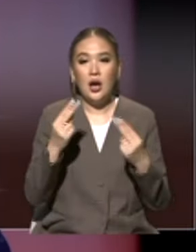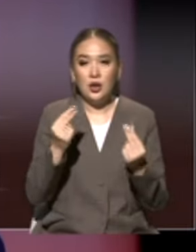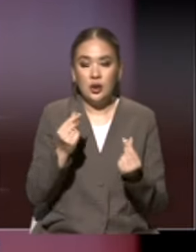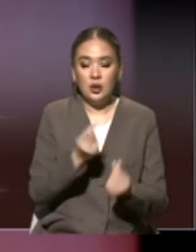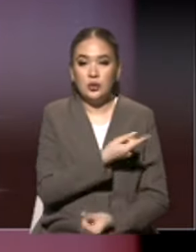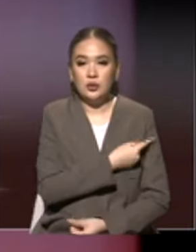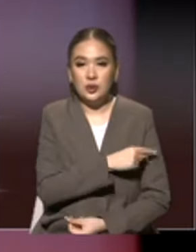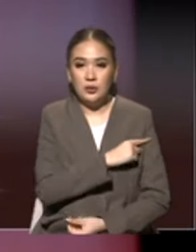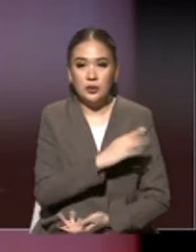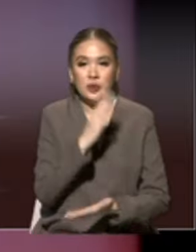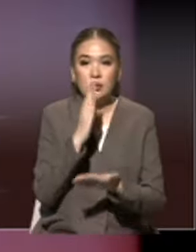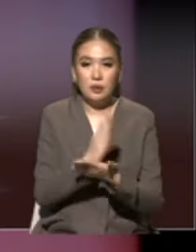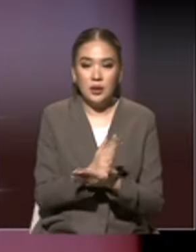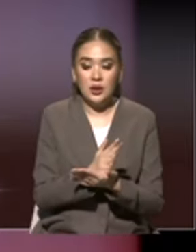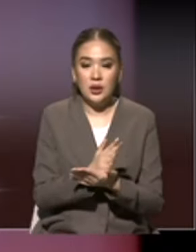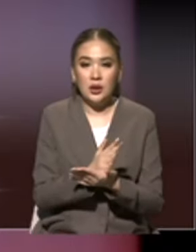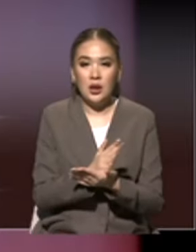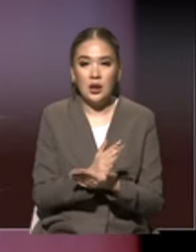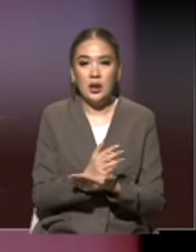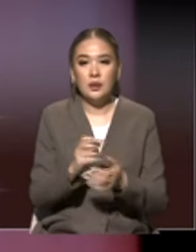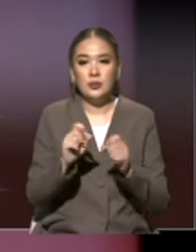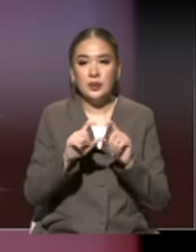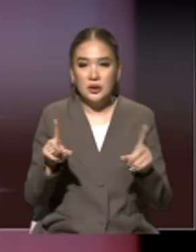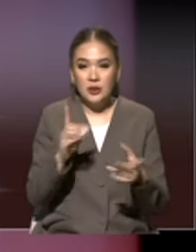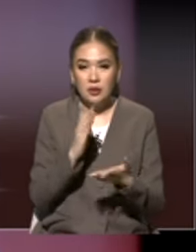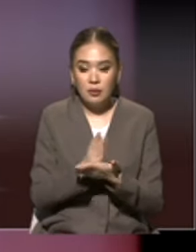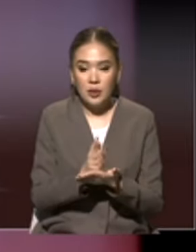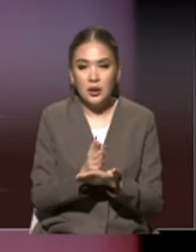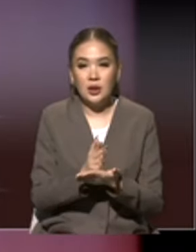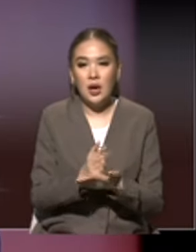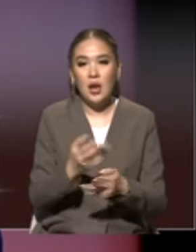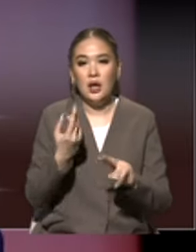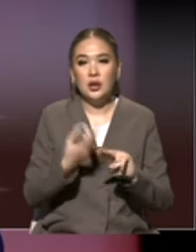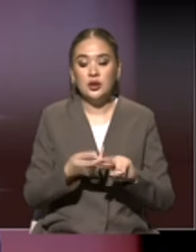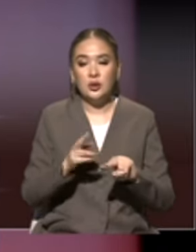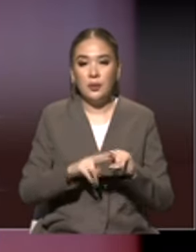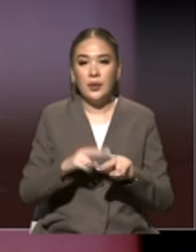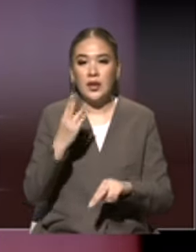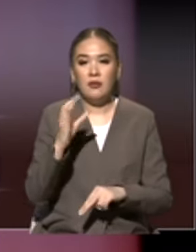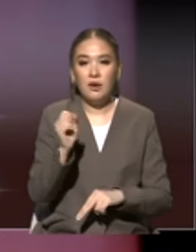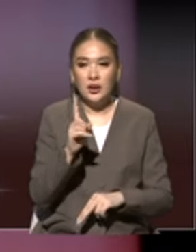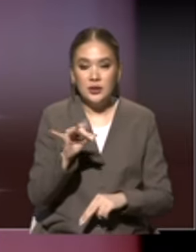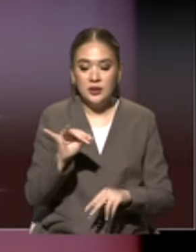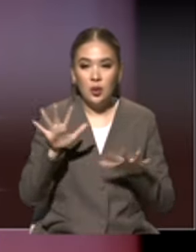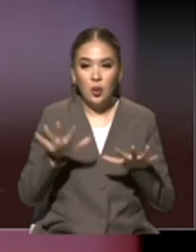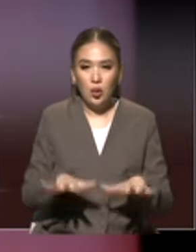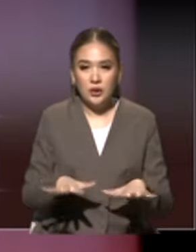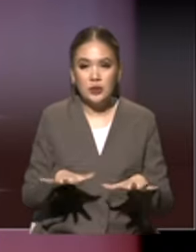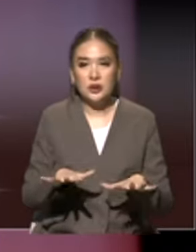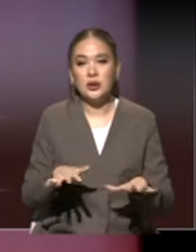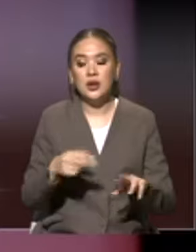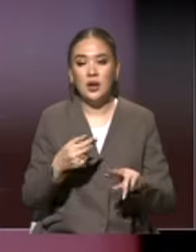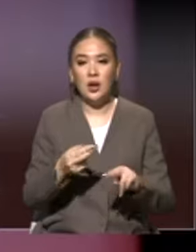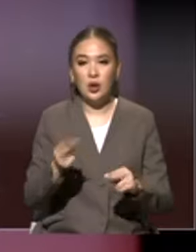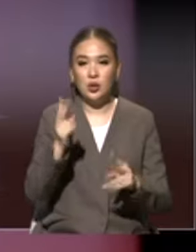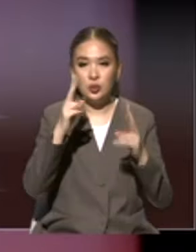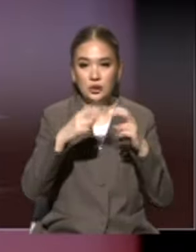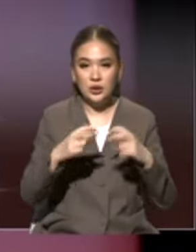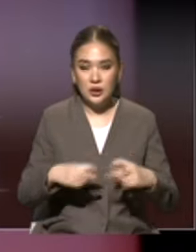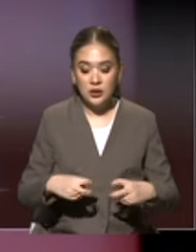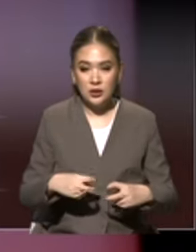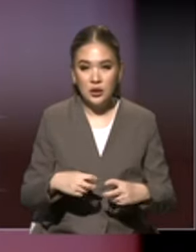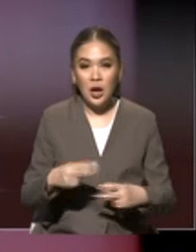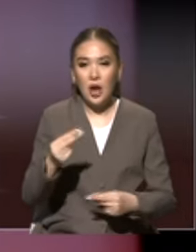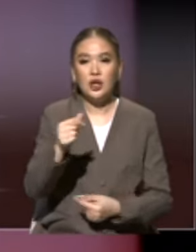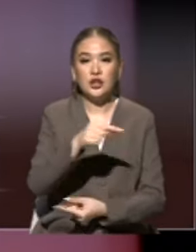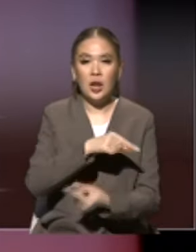бар, жолдарымыз бар, барлығы сол шамада сумма бар. Және мынау квазимемлекеттік органдардың бұлардың жаңағы ақша